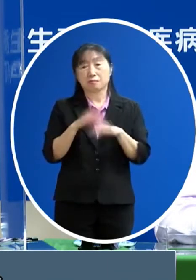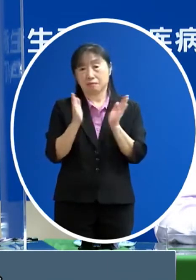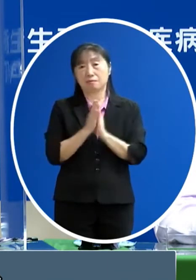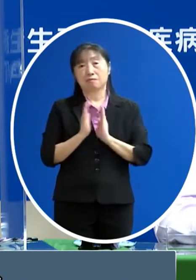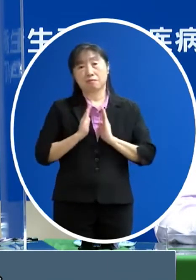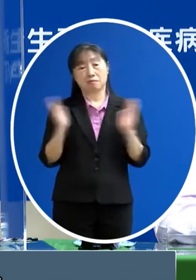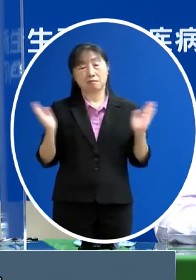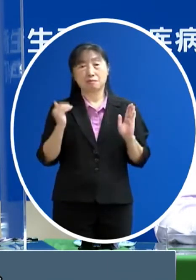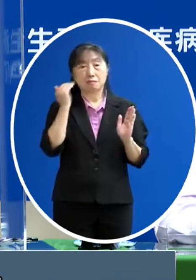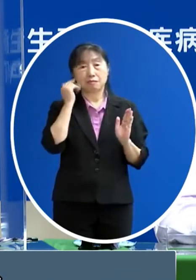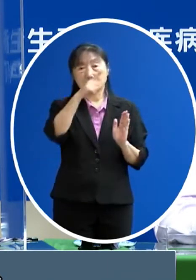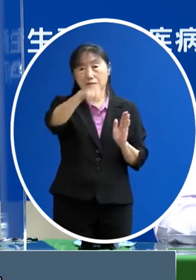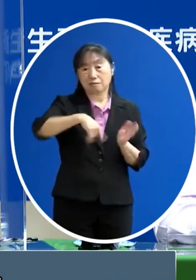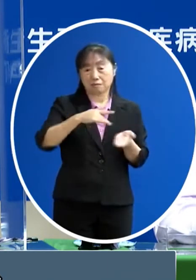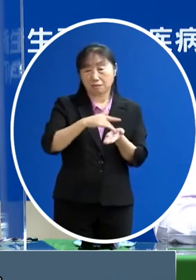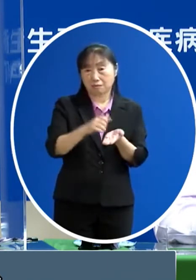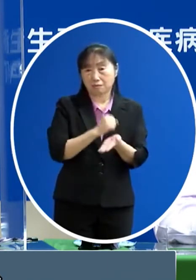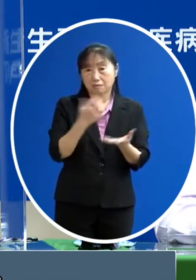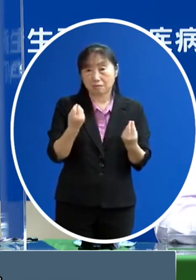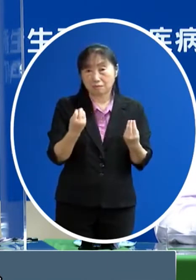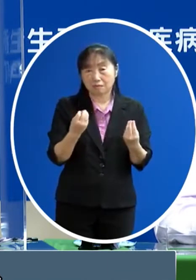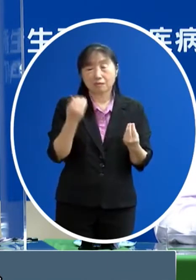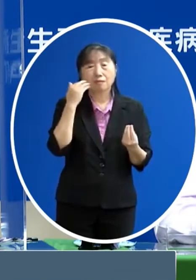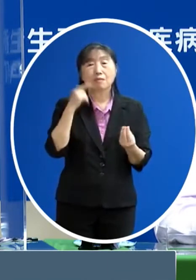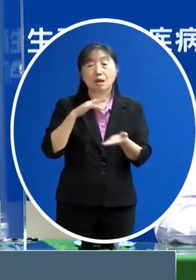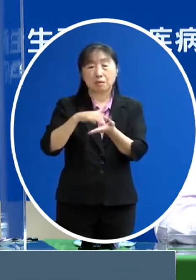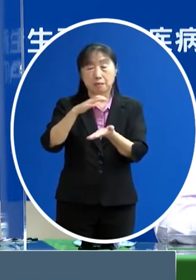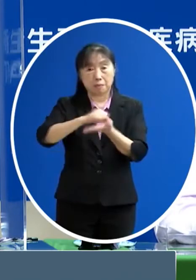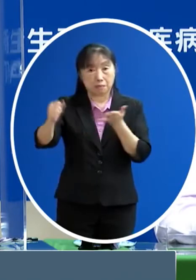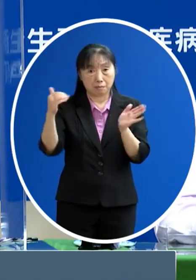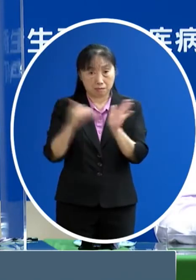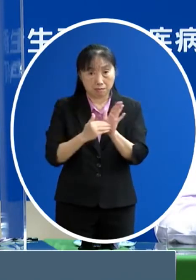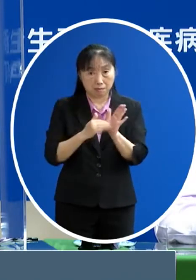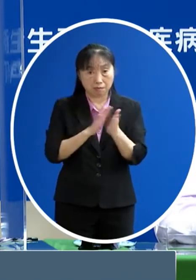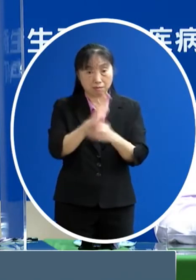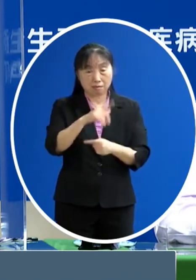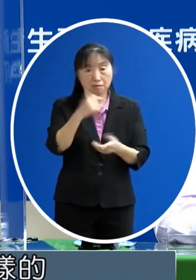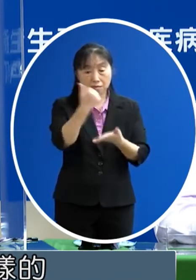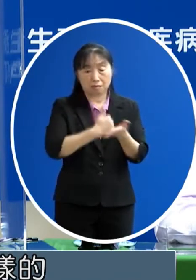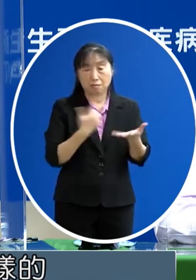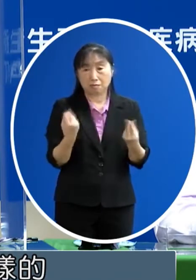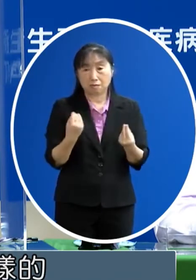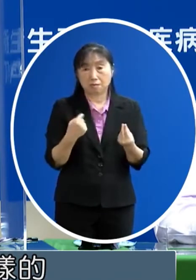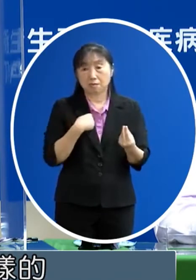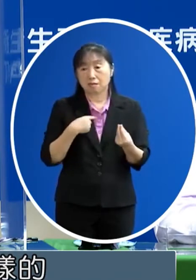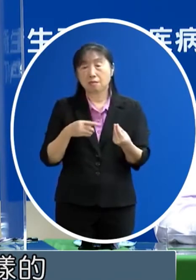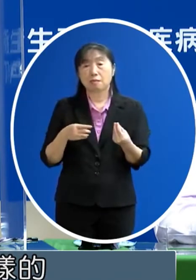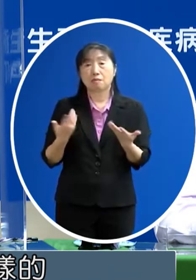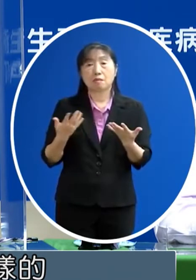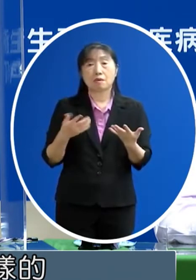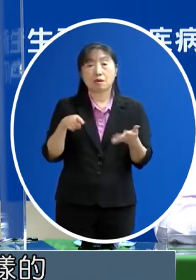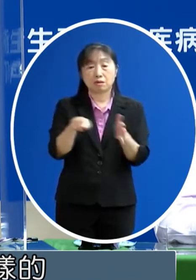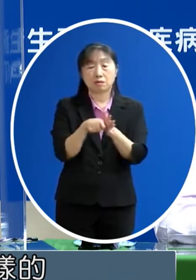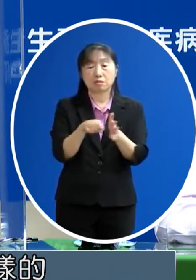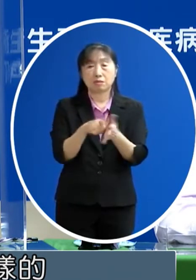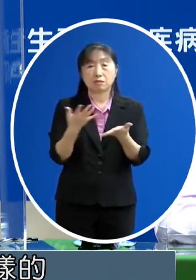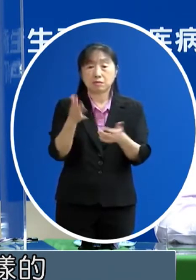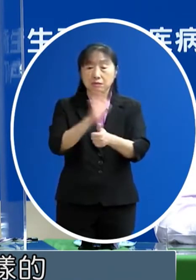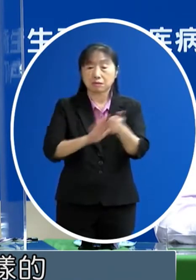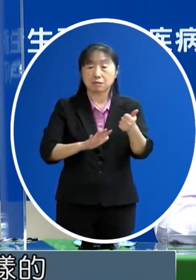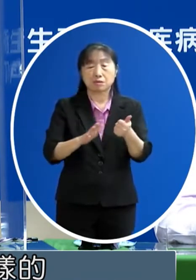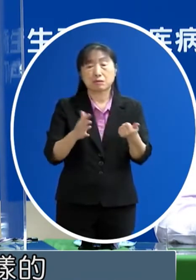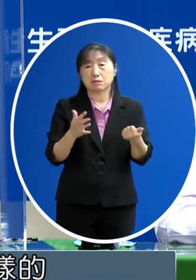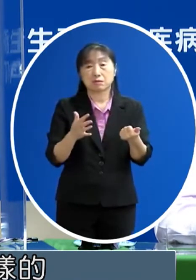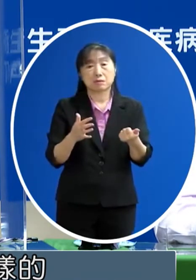到5月31号前能够交货的人都可以来标，但是呢，为避免大家来这样子